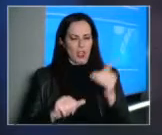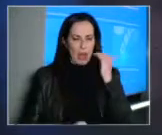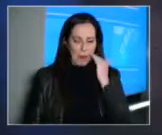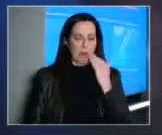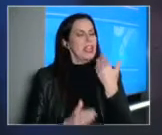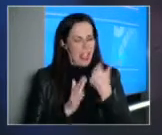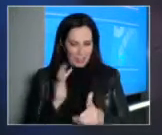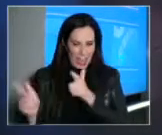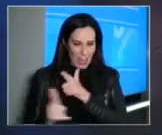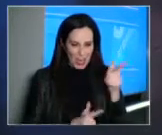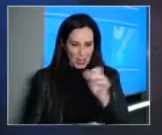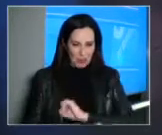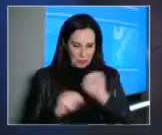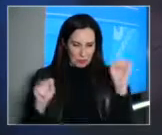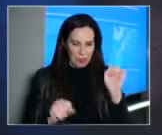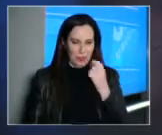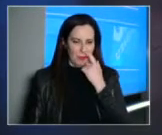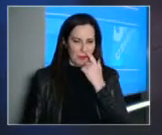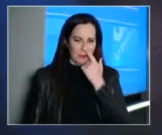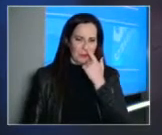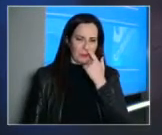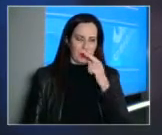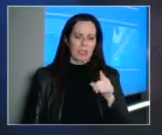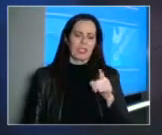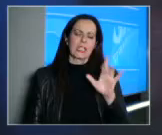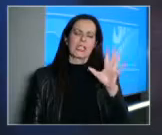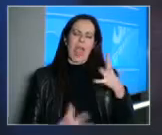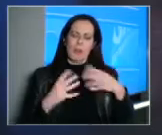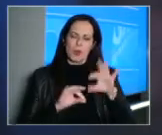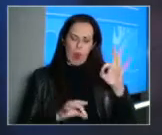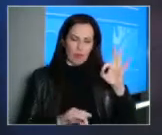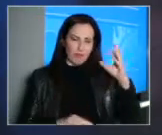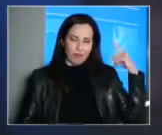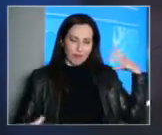הברית יוותרו על הערובה לשרידותם, שזה האתוס של משפחת קים